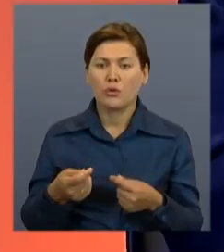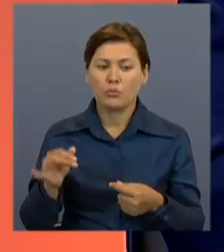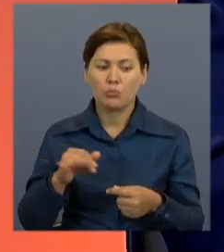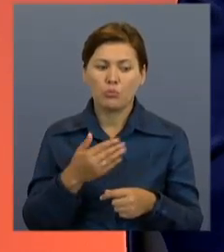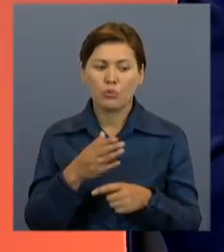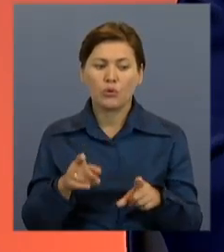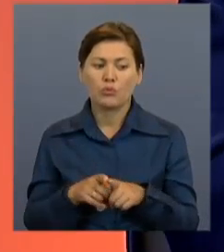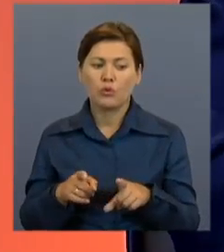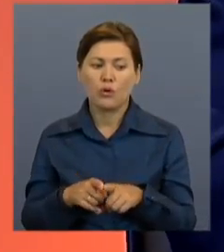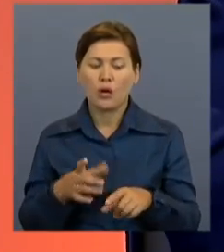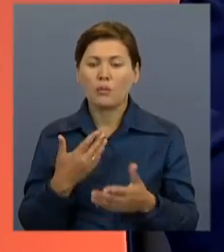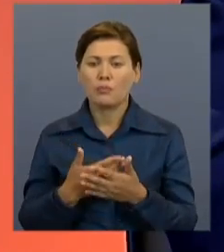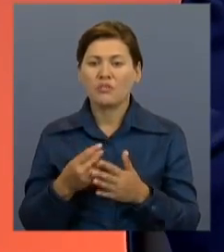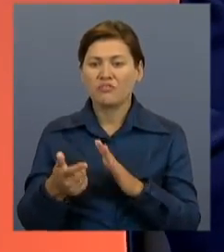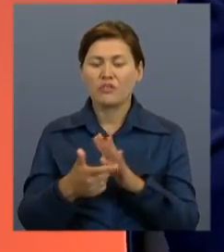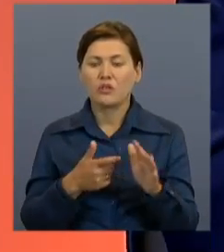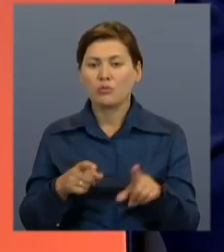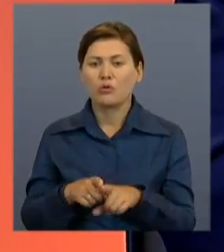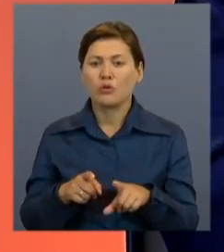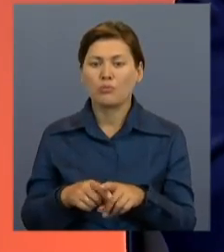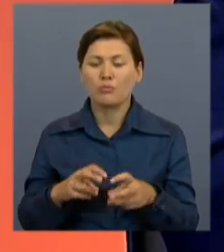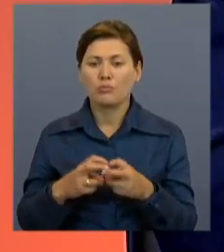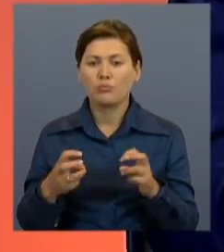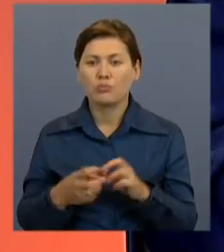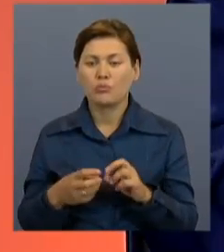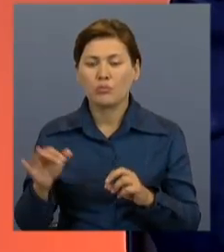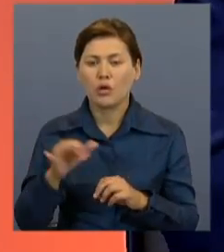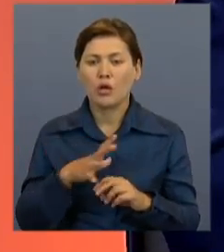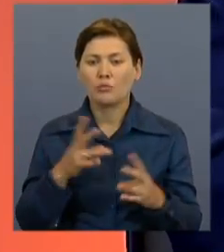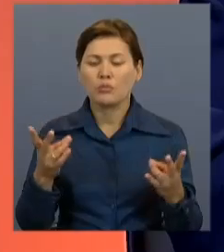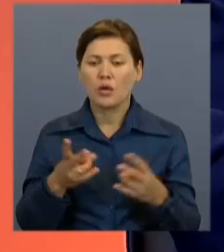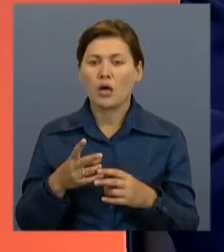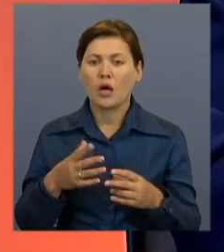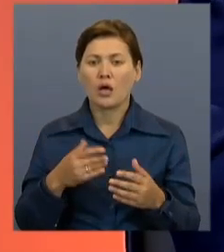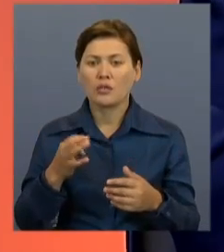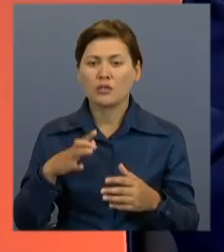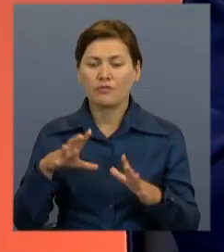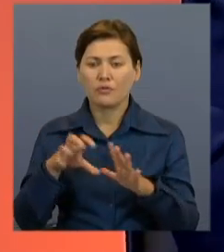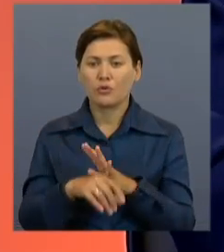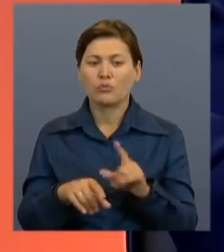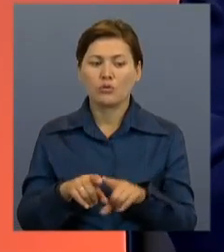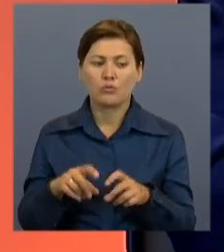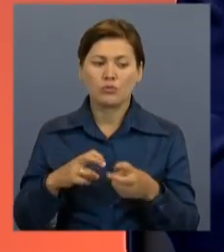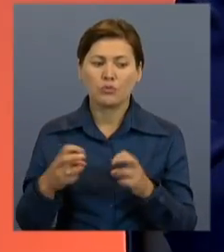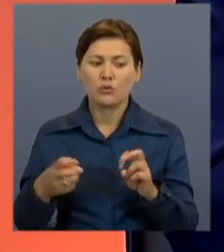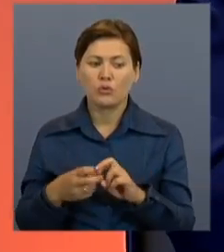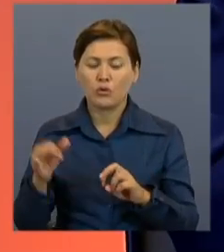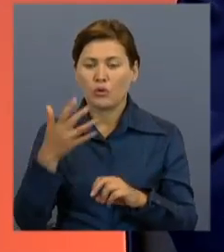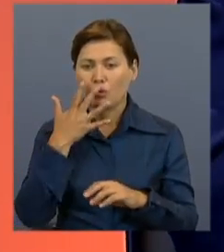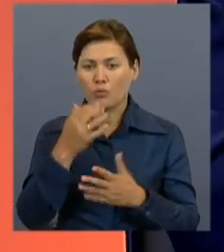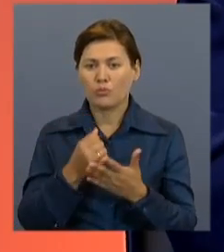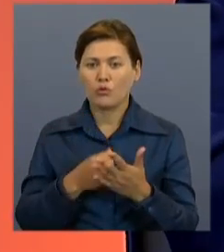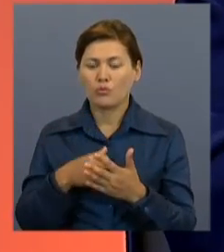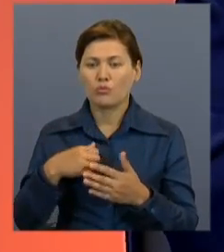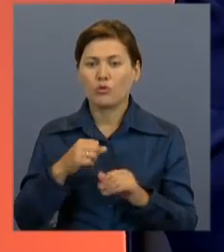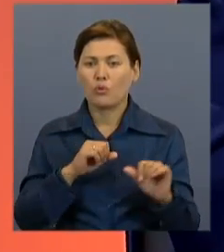оларды мысалы инвестициялау мәселелері де, оларды тиісті активтерге салу мәселесі ұлттық қордың